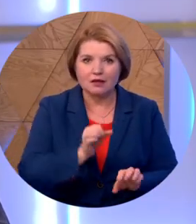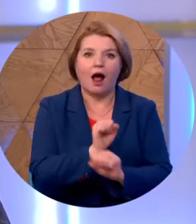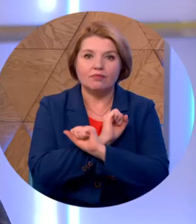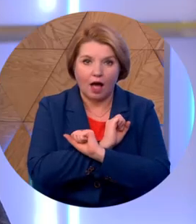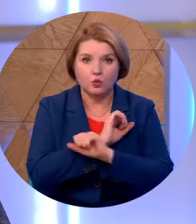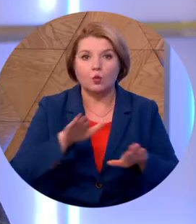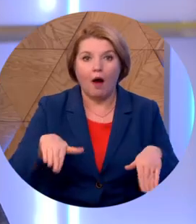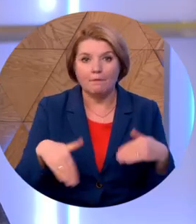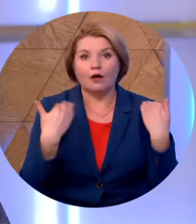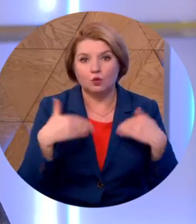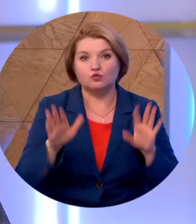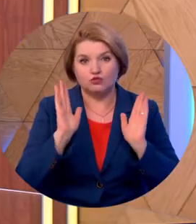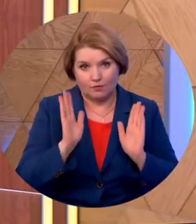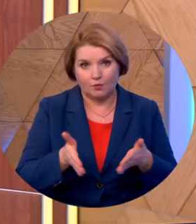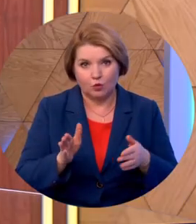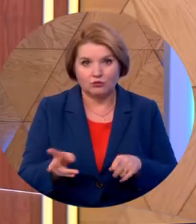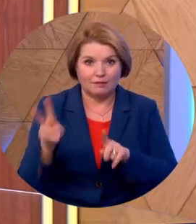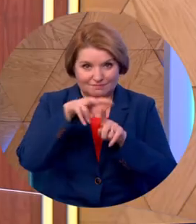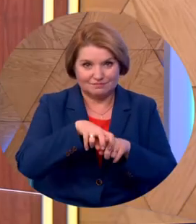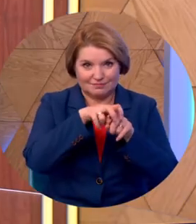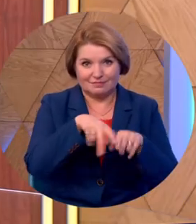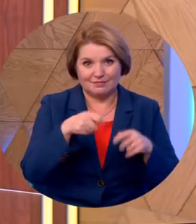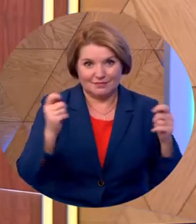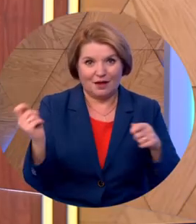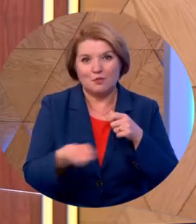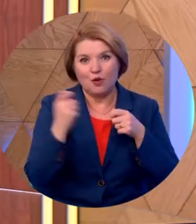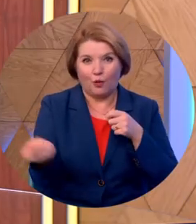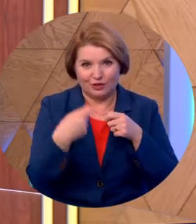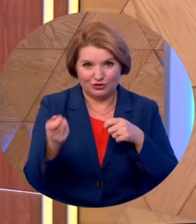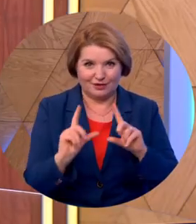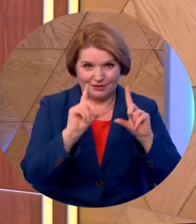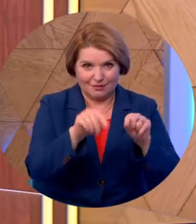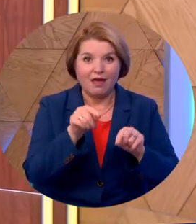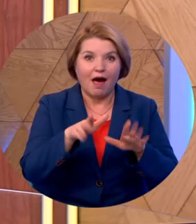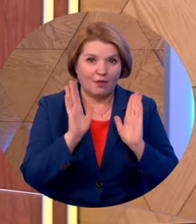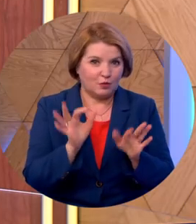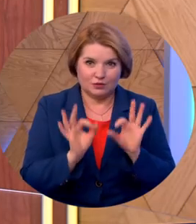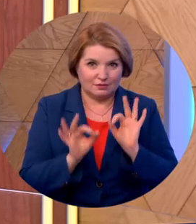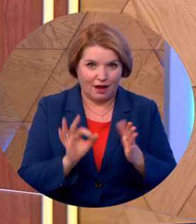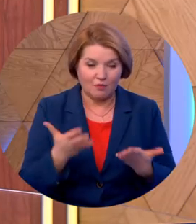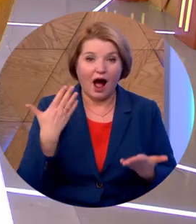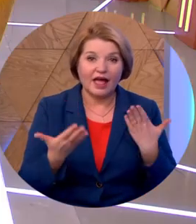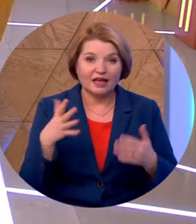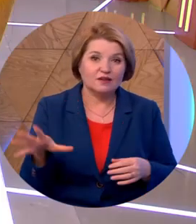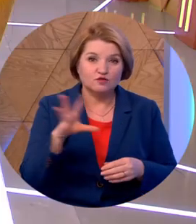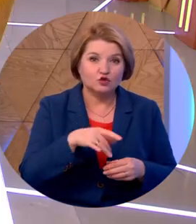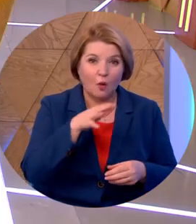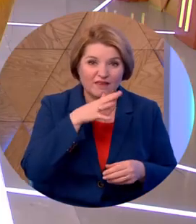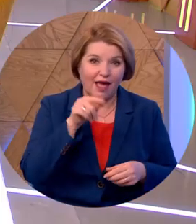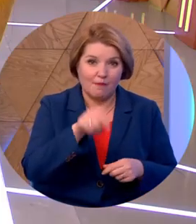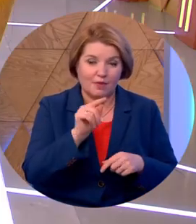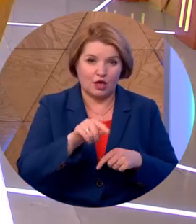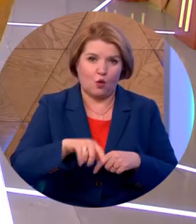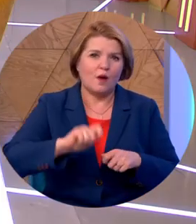запрягать И уже потом можно ей мезотерапию сделать плёткой её стегать Да и она после поедет если просто стегать постоянно то лошадь не поедет она